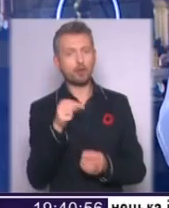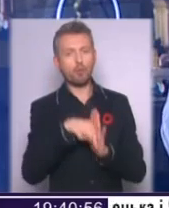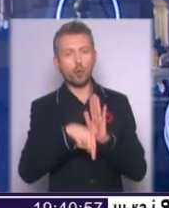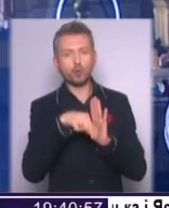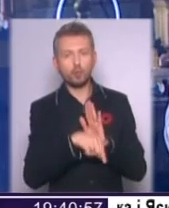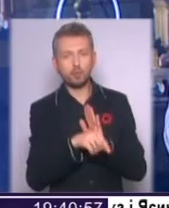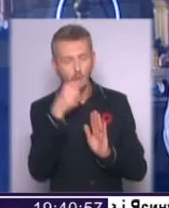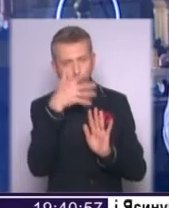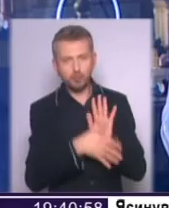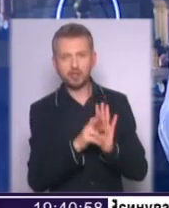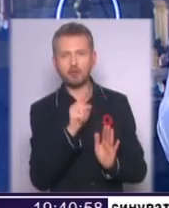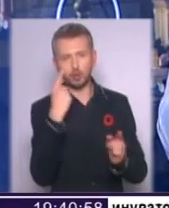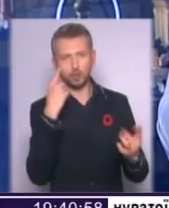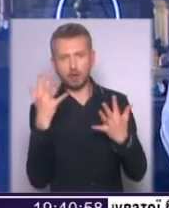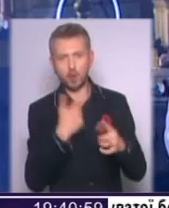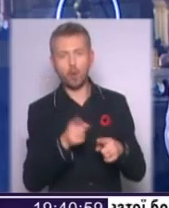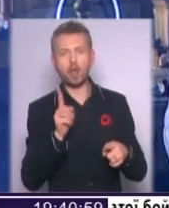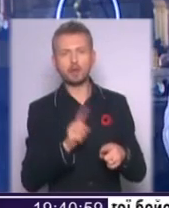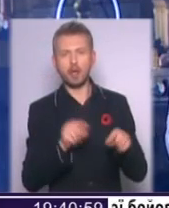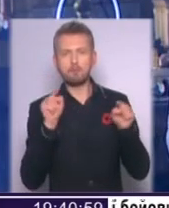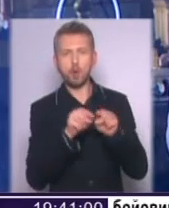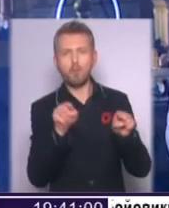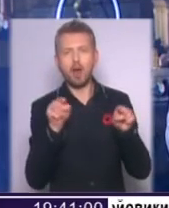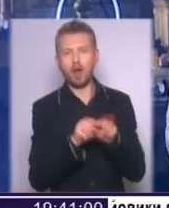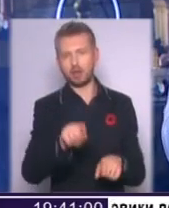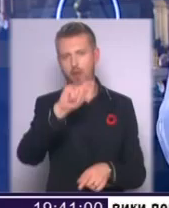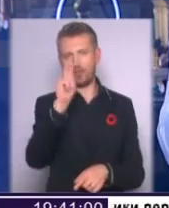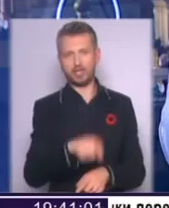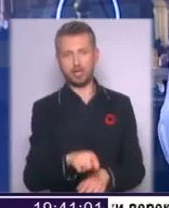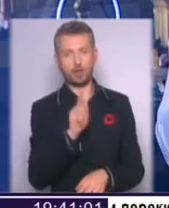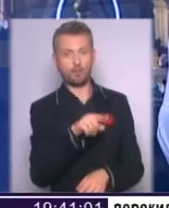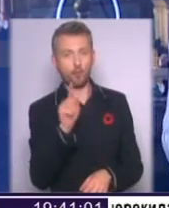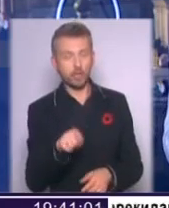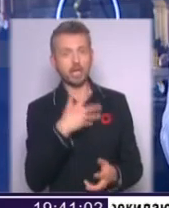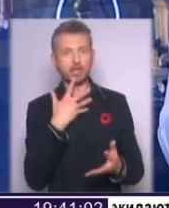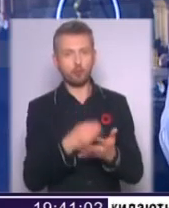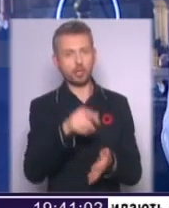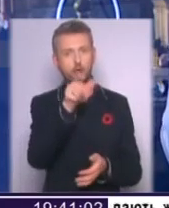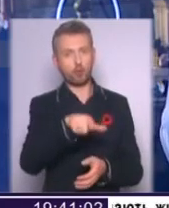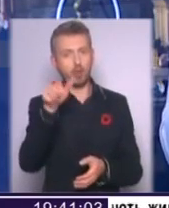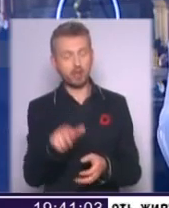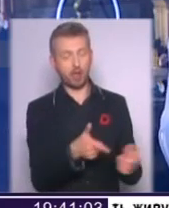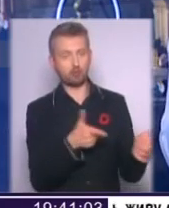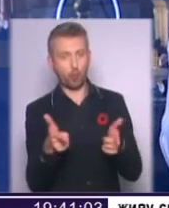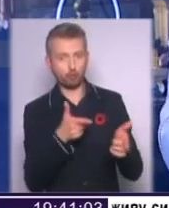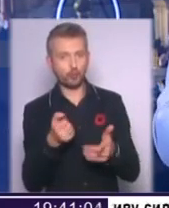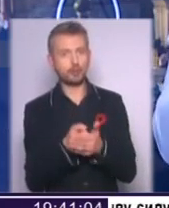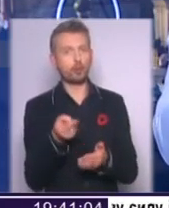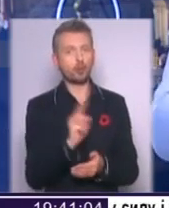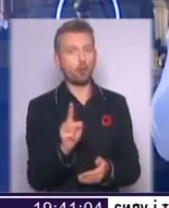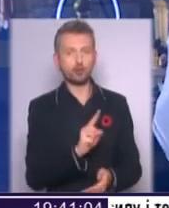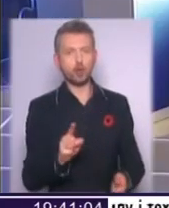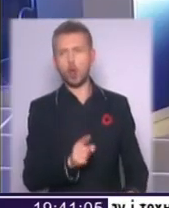як вони собі уявляють, це пропаганда війни. Вони своїх громадян готують до того, що